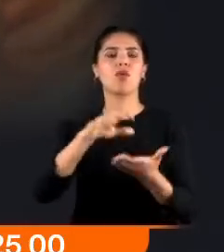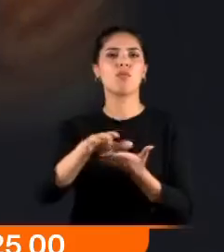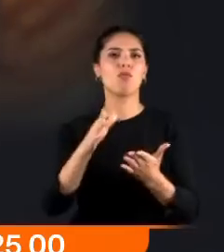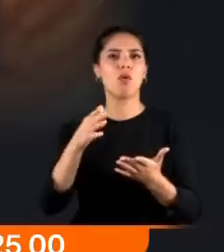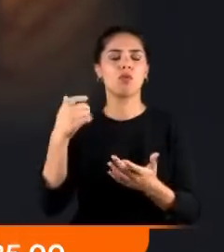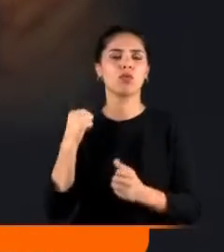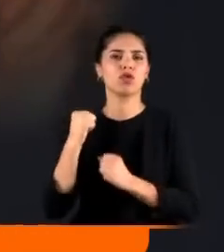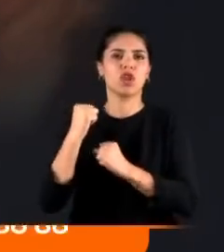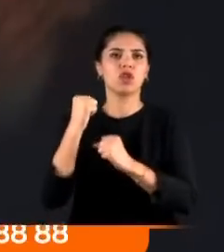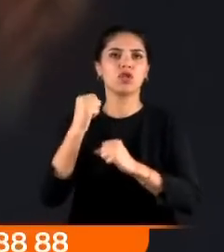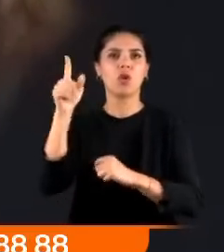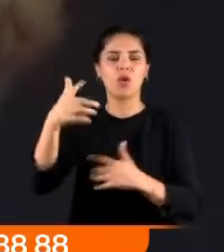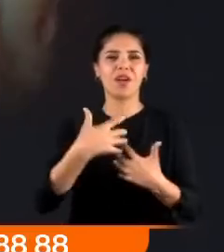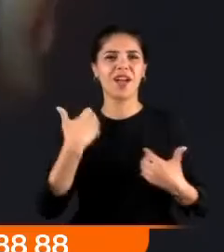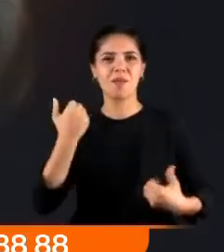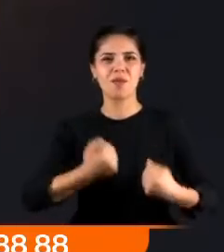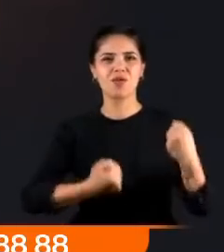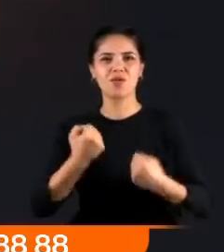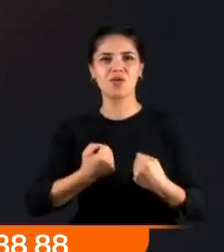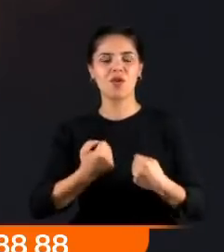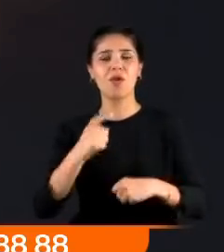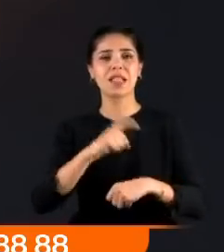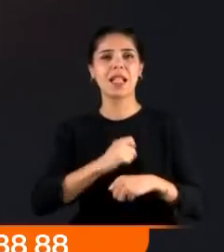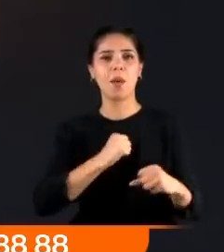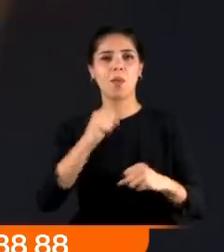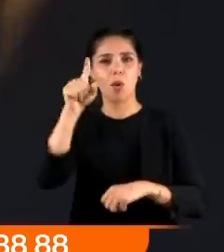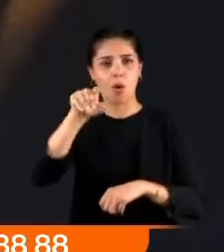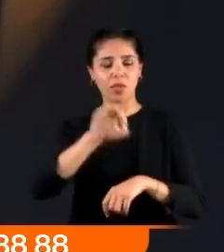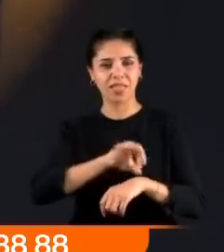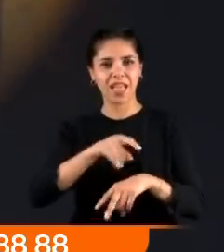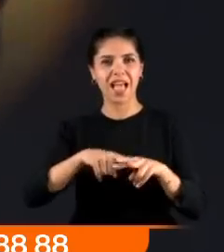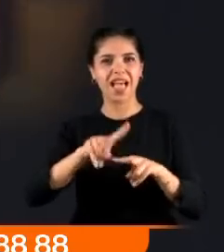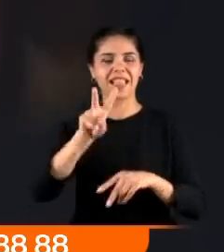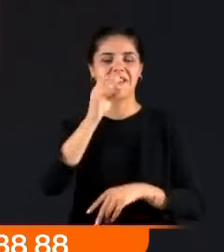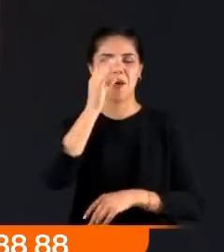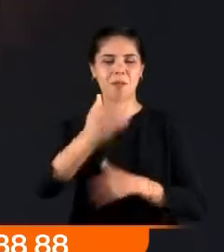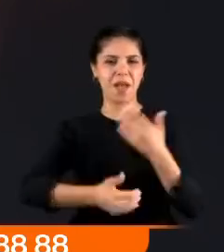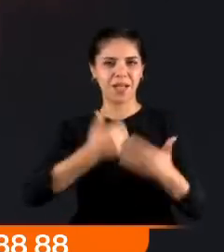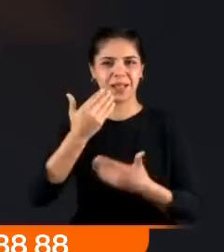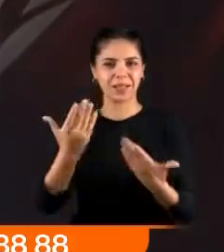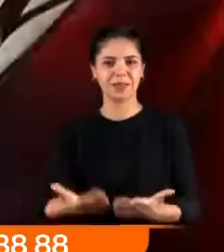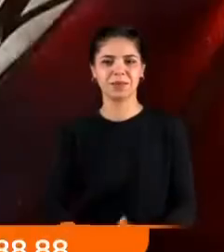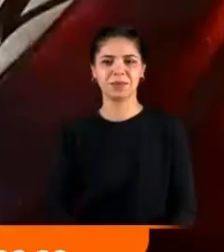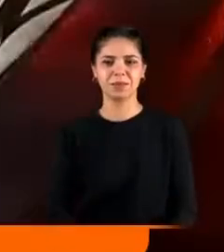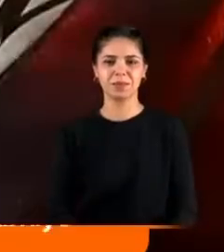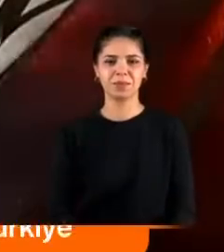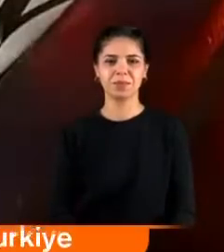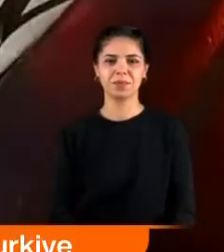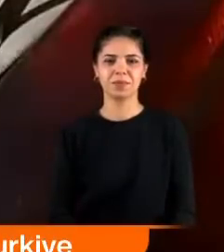kadar sırtında taşıdı. Kahraman şoför zamanla yarıştığı o anları ATV Haber anlattı.